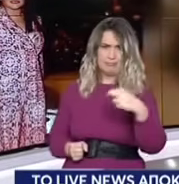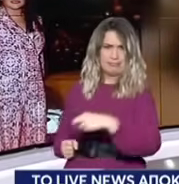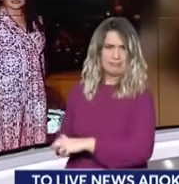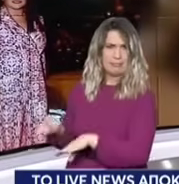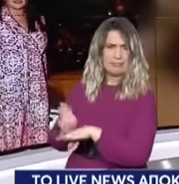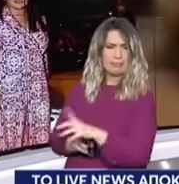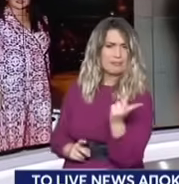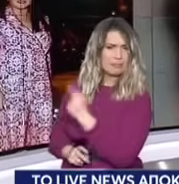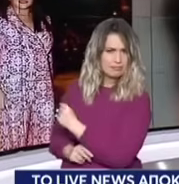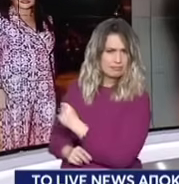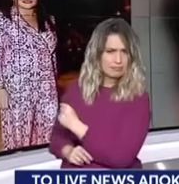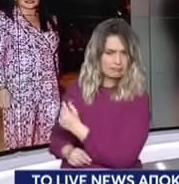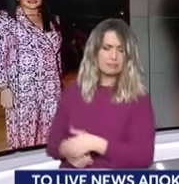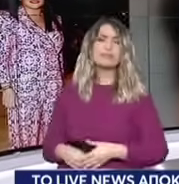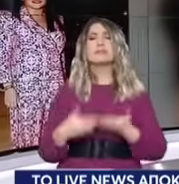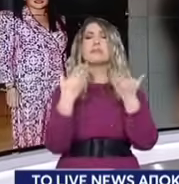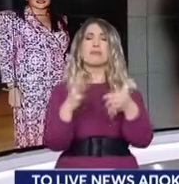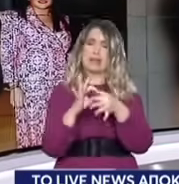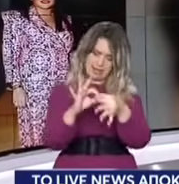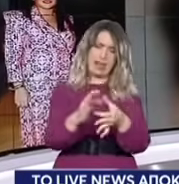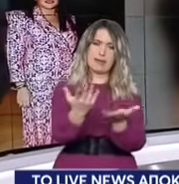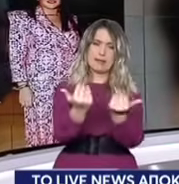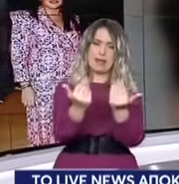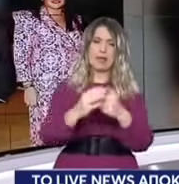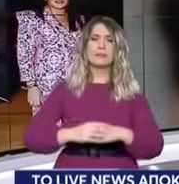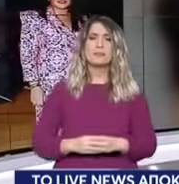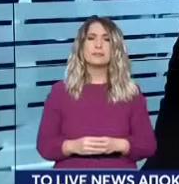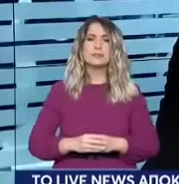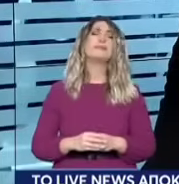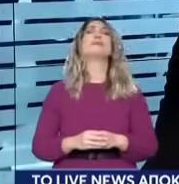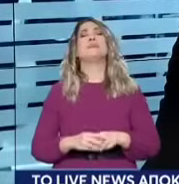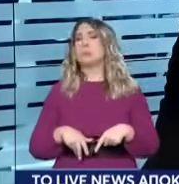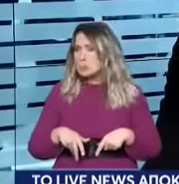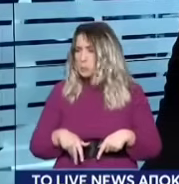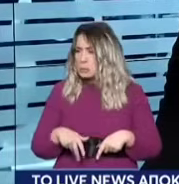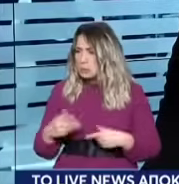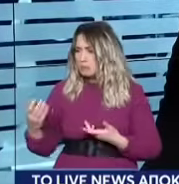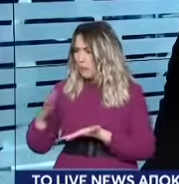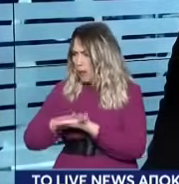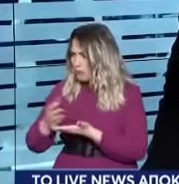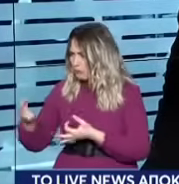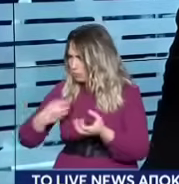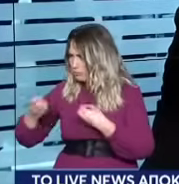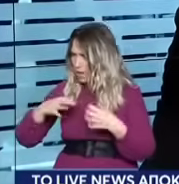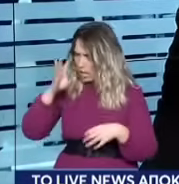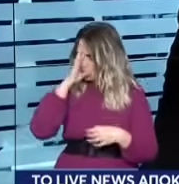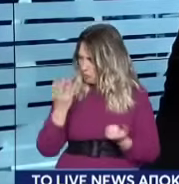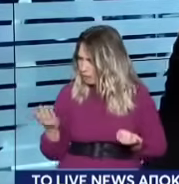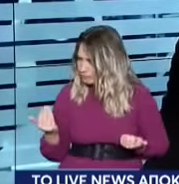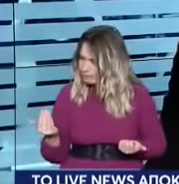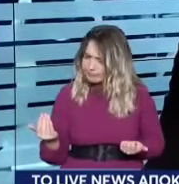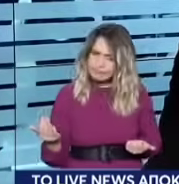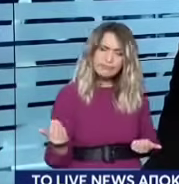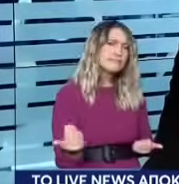Για συνέχισε, Βασίλη. Λοιπόν, έγινε η έρευνα, λοιπόν, συγκεντρώθηκαν οι μαρτυρίες, η συγκεκριμένη κατάθεση. Η